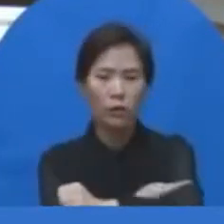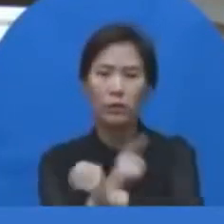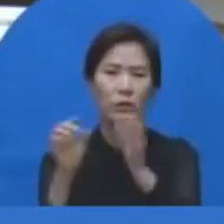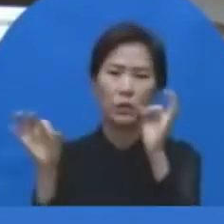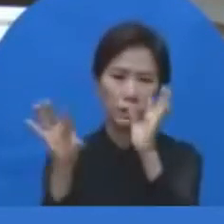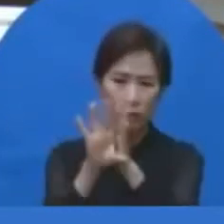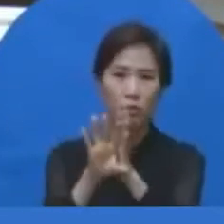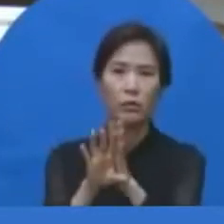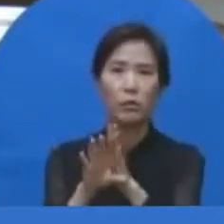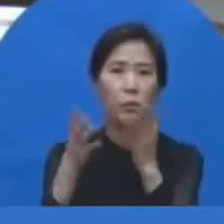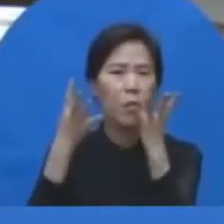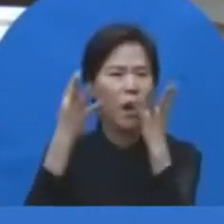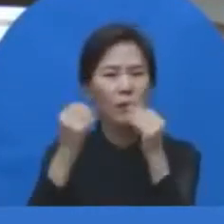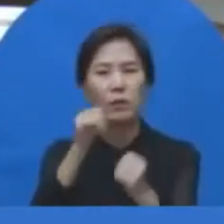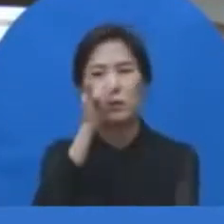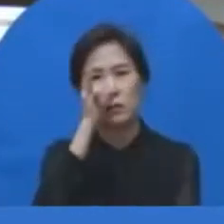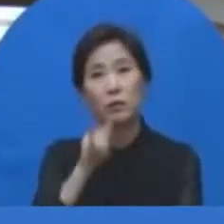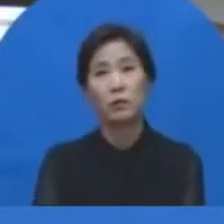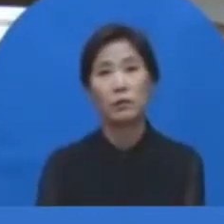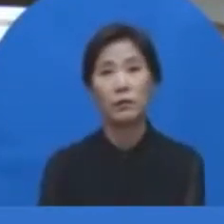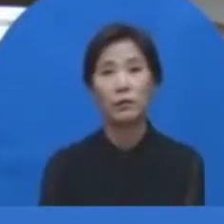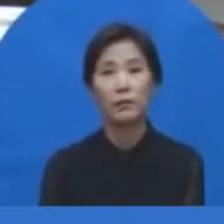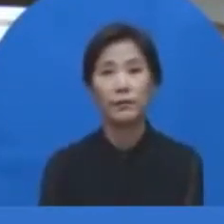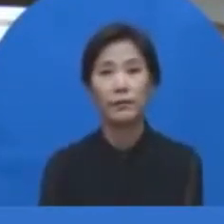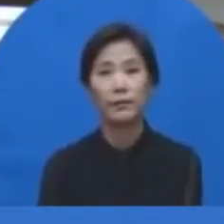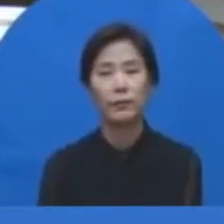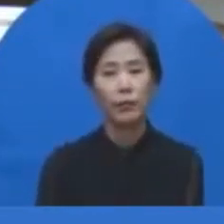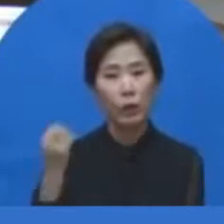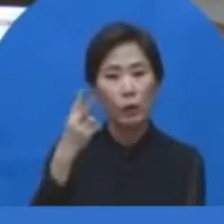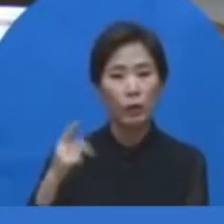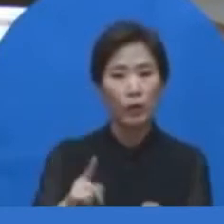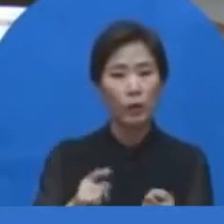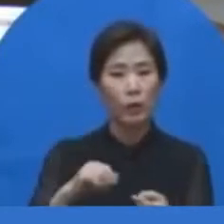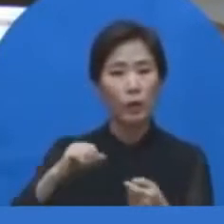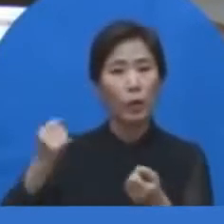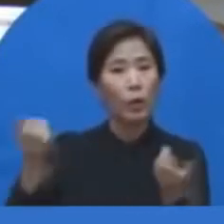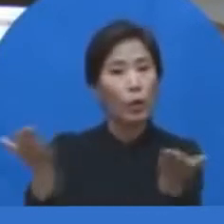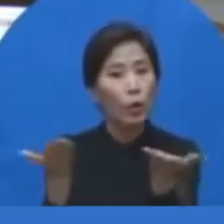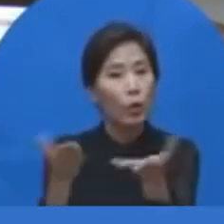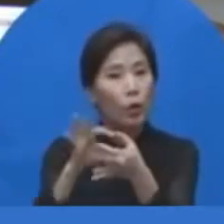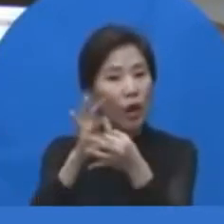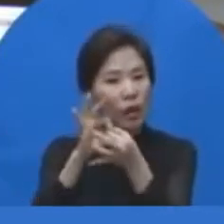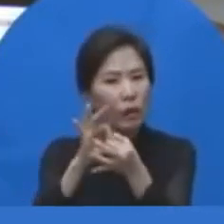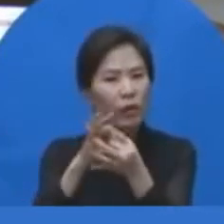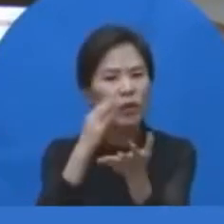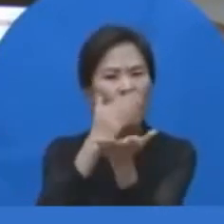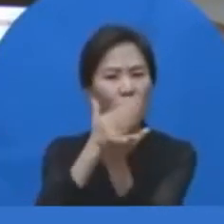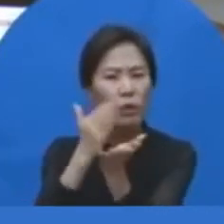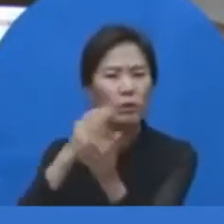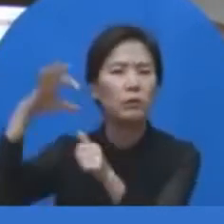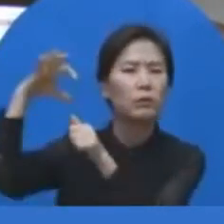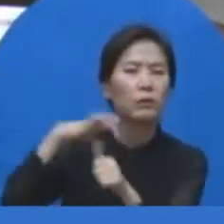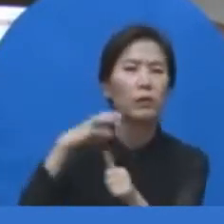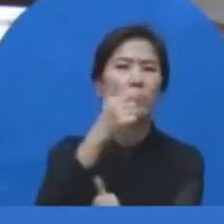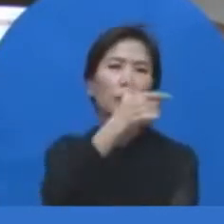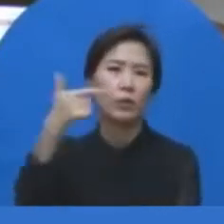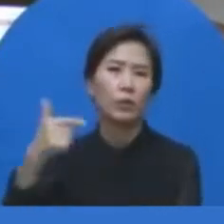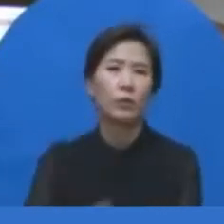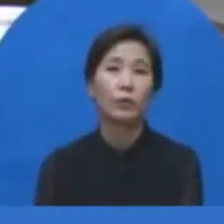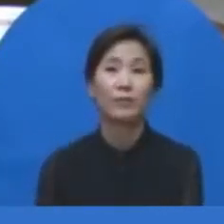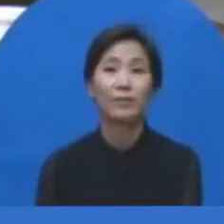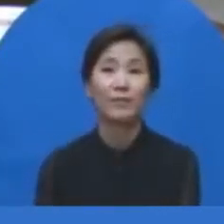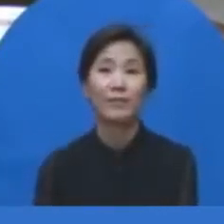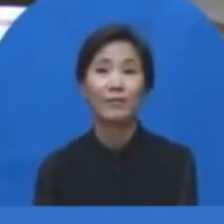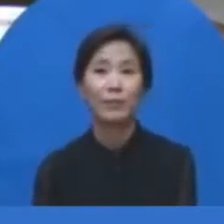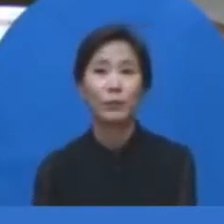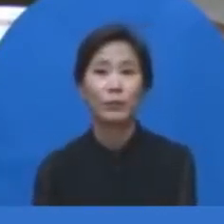중에서 상실하는 것이 굉장히 넓고 노동상권 전반에 걸쳐 있다라는 것을 알 수 있습니다. 그런데